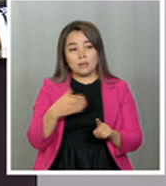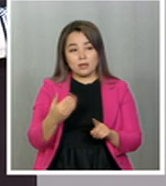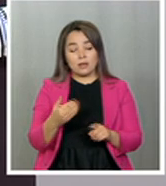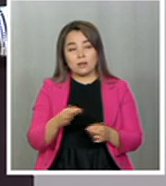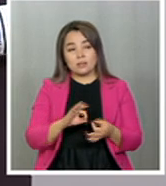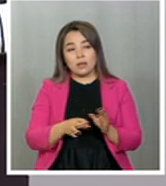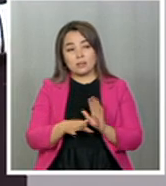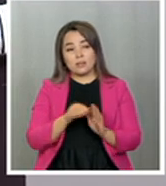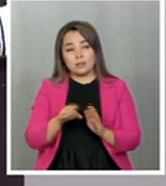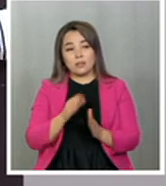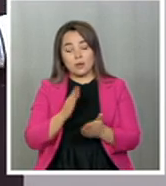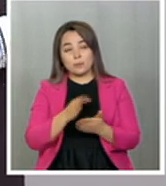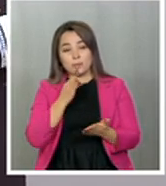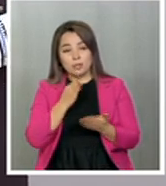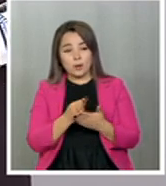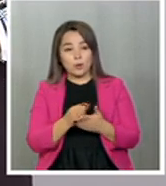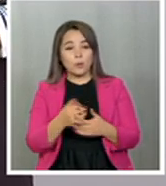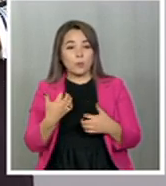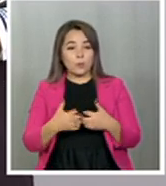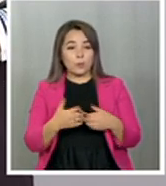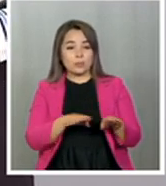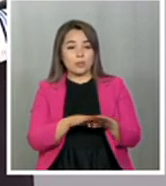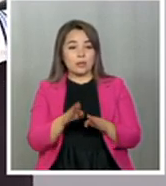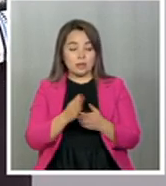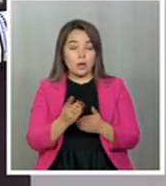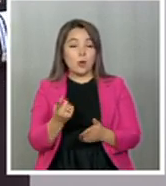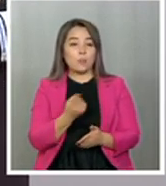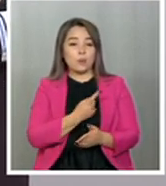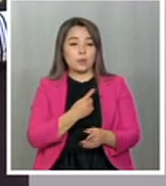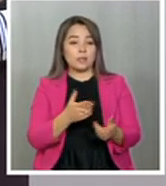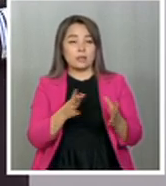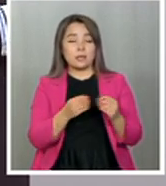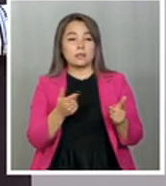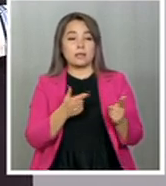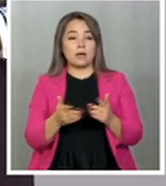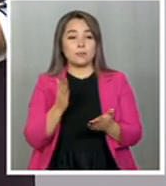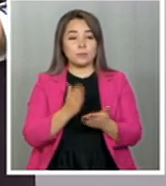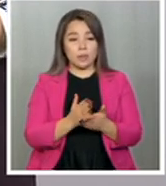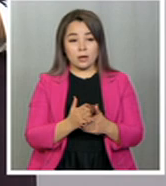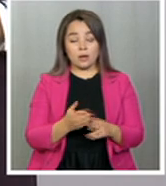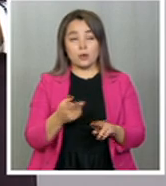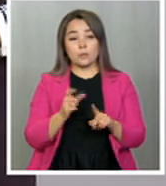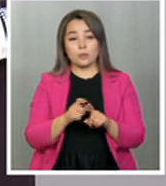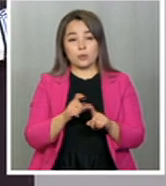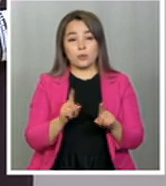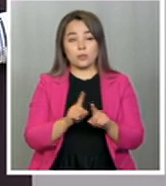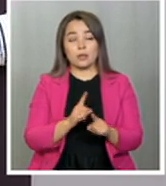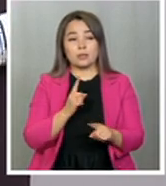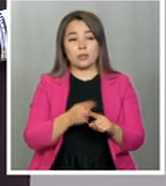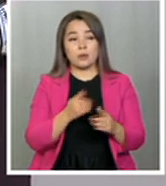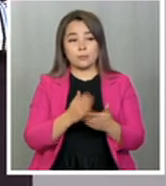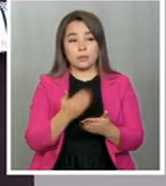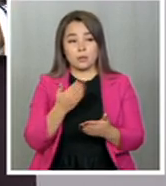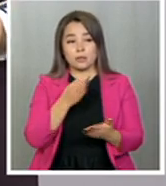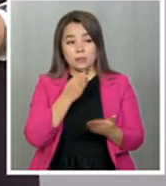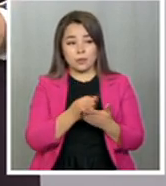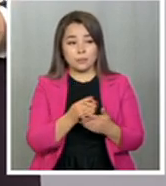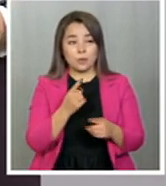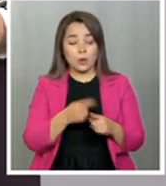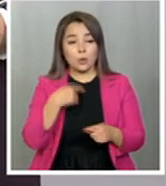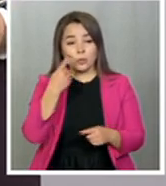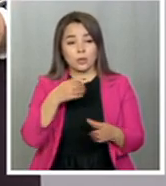отырып, орта көлемді монолог дайындадыңыз. Мәтіннен салалас құрмалас сөйлемнің